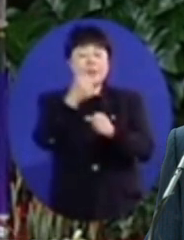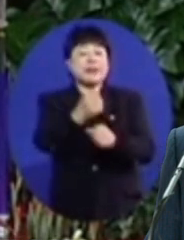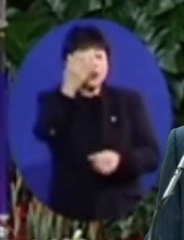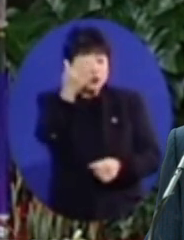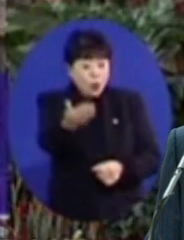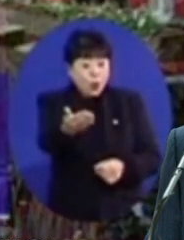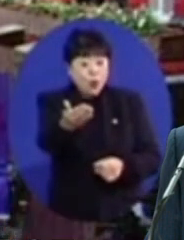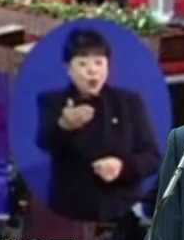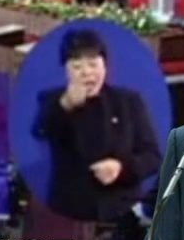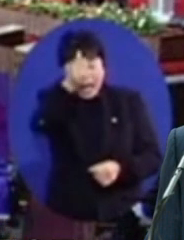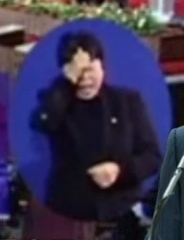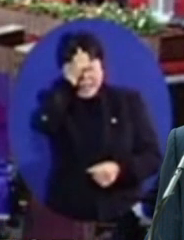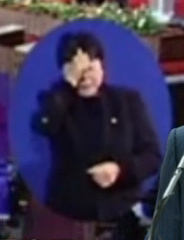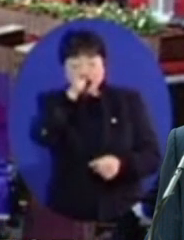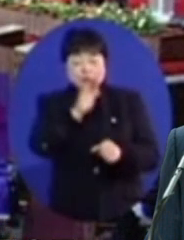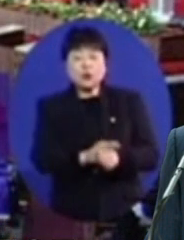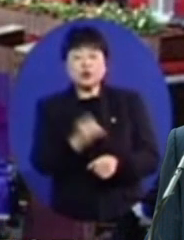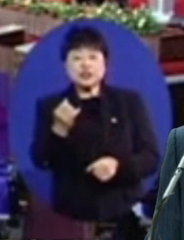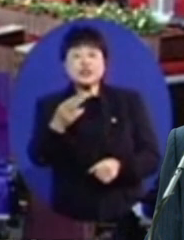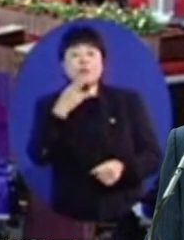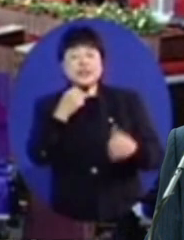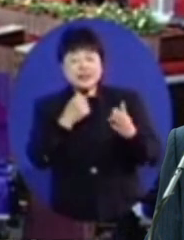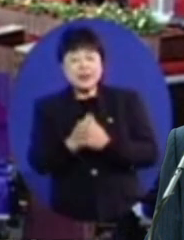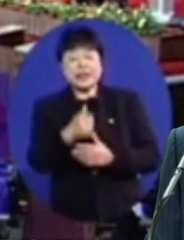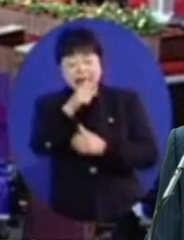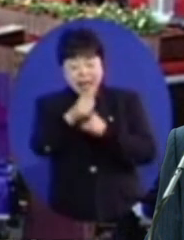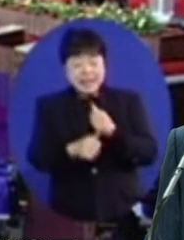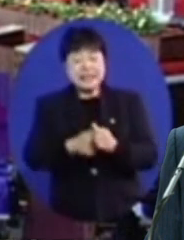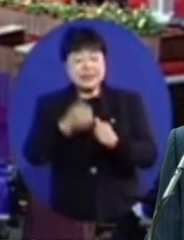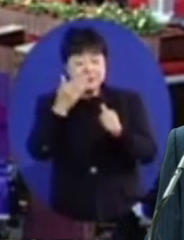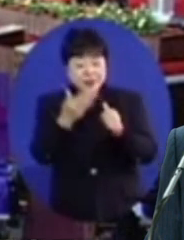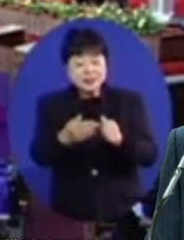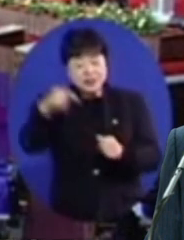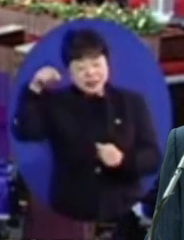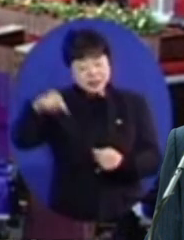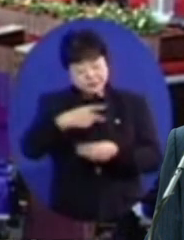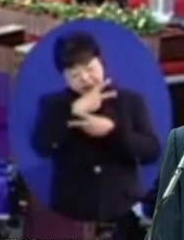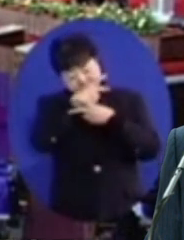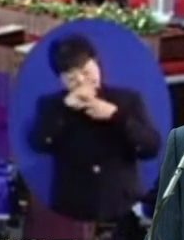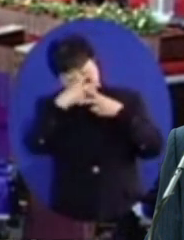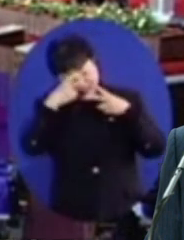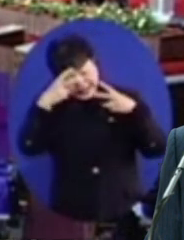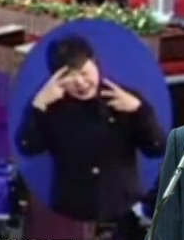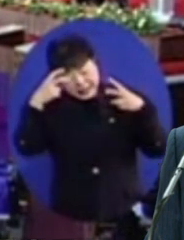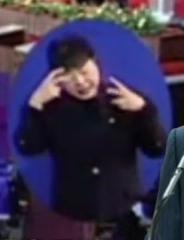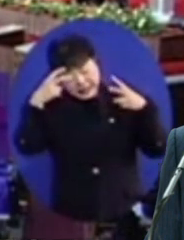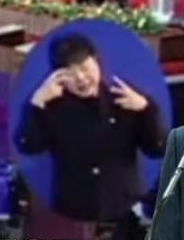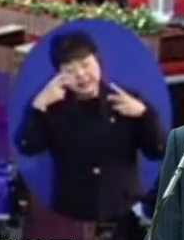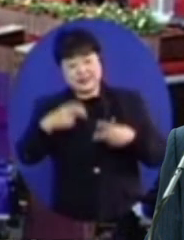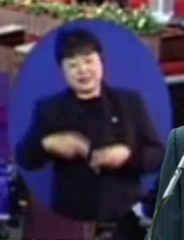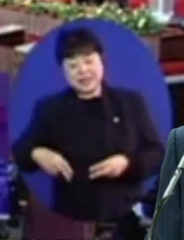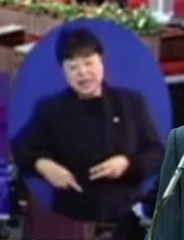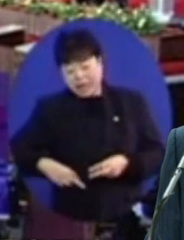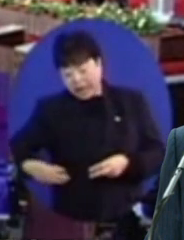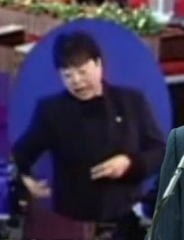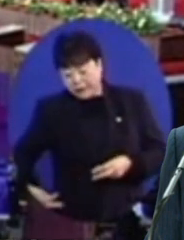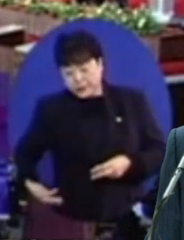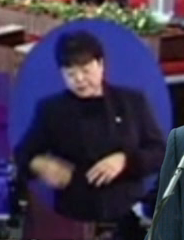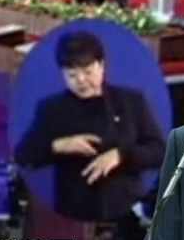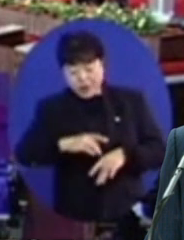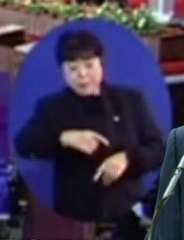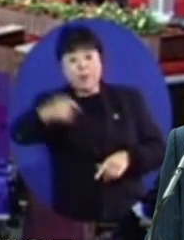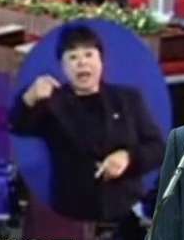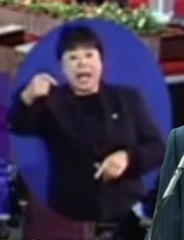하시니라 아담이 돕는 배필이 없으므로 야훼 하나님이 아담을 깊이 잠들게 하시니 잠들 메카가 갈비뼈 너를 취하고